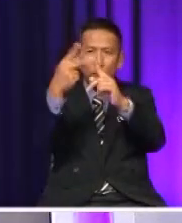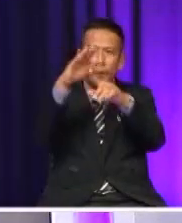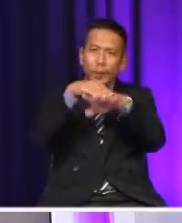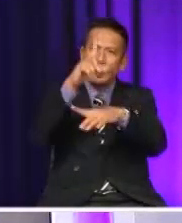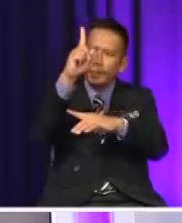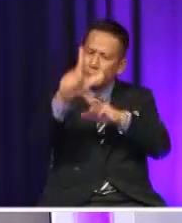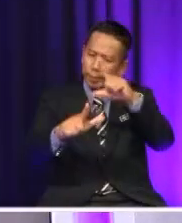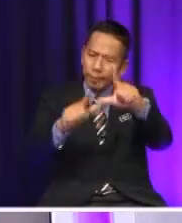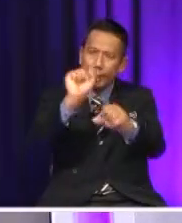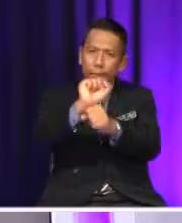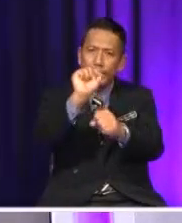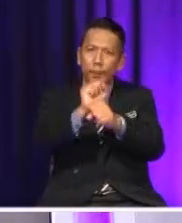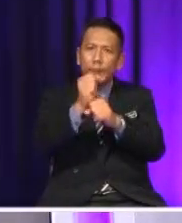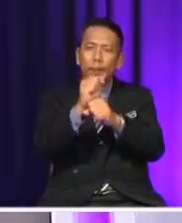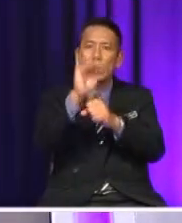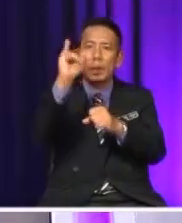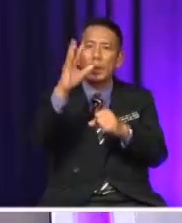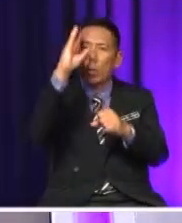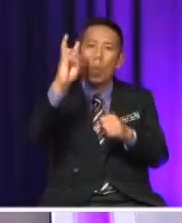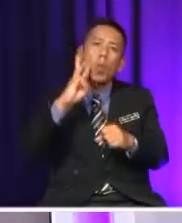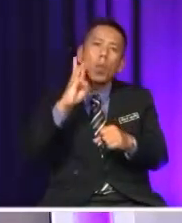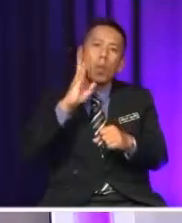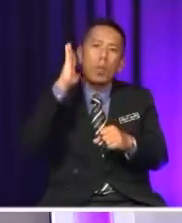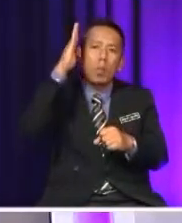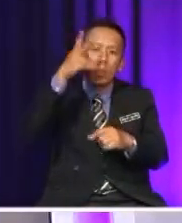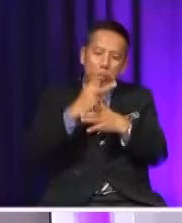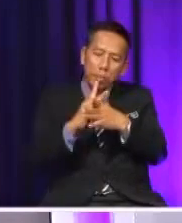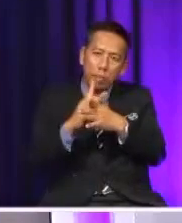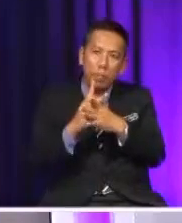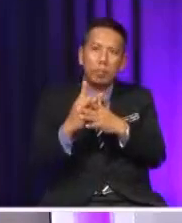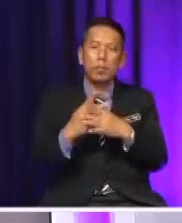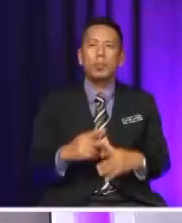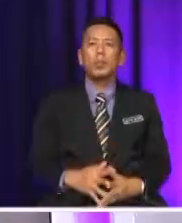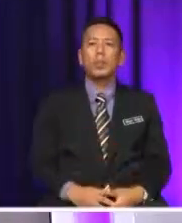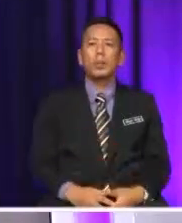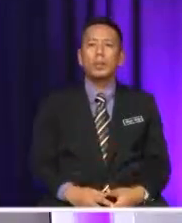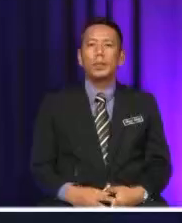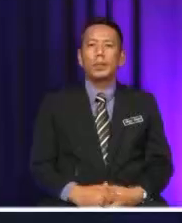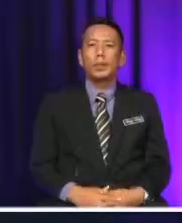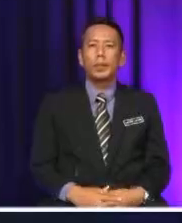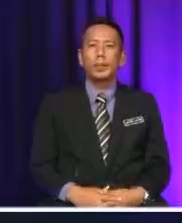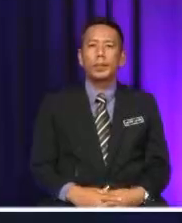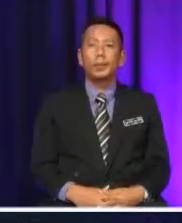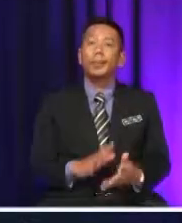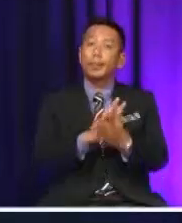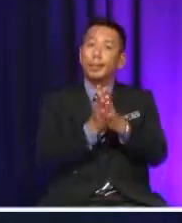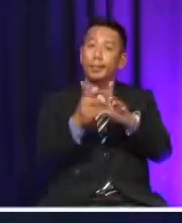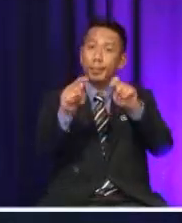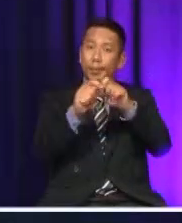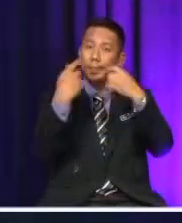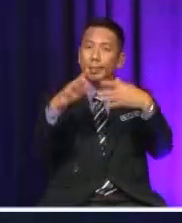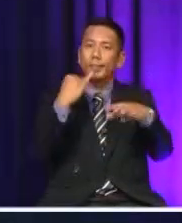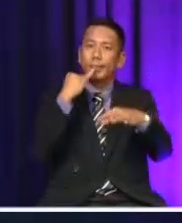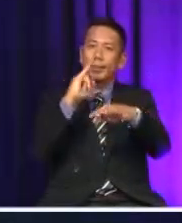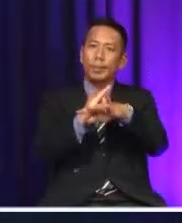satu langkah kerja yang Cikgu Wardah dan kongsi bersama-sama dengan kita jadi seperti yang telah saya